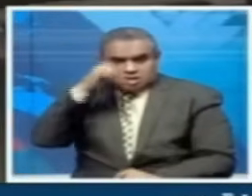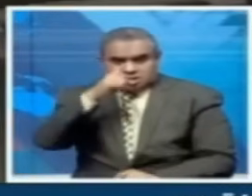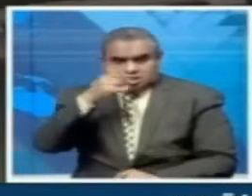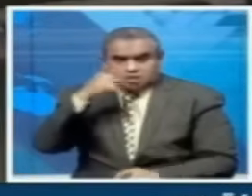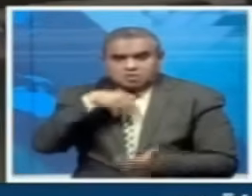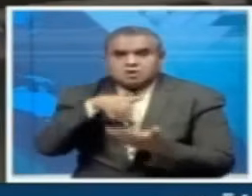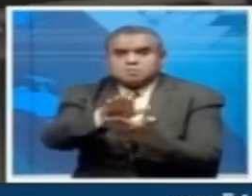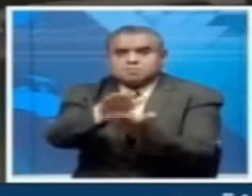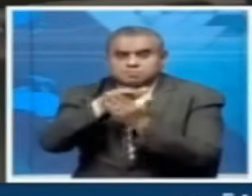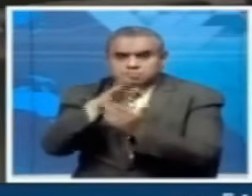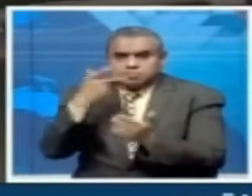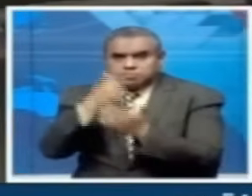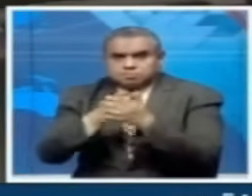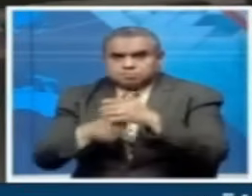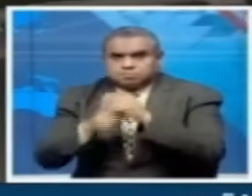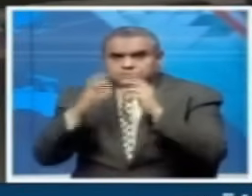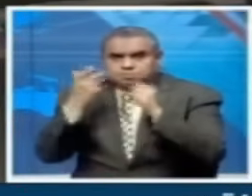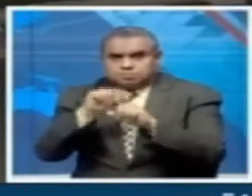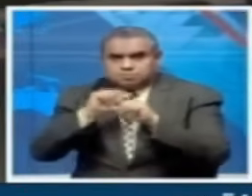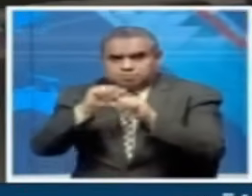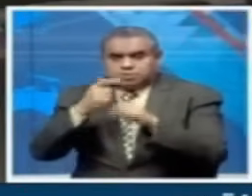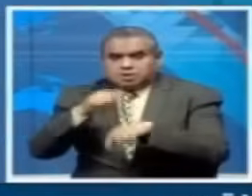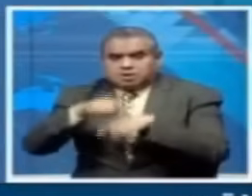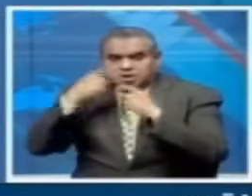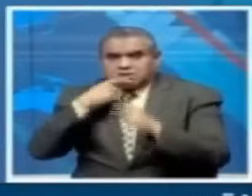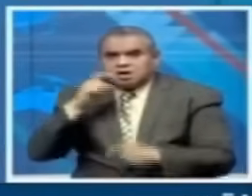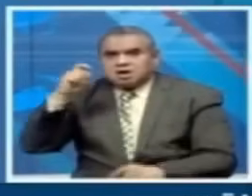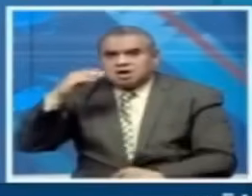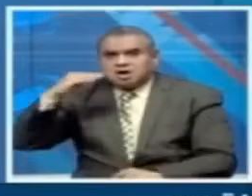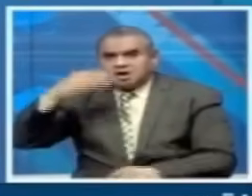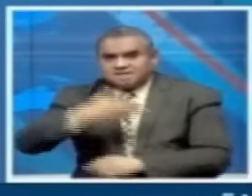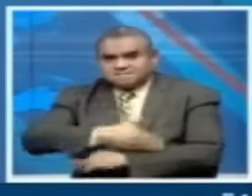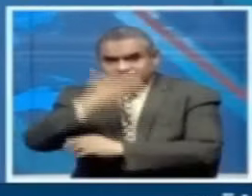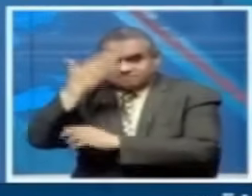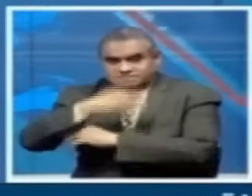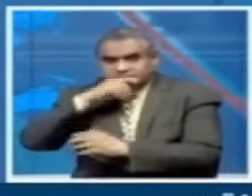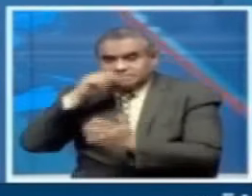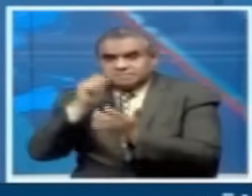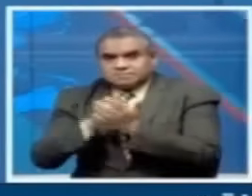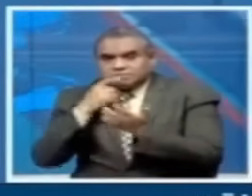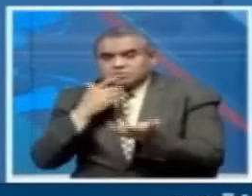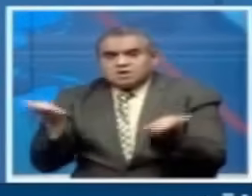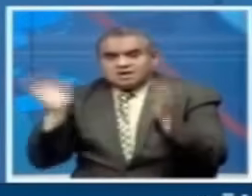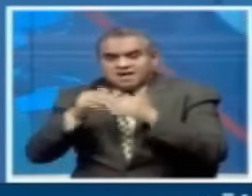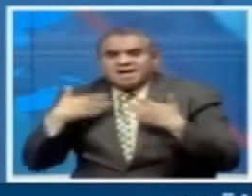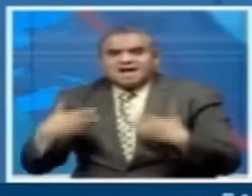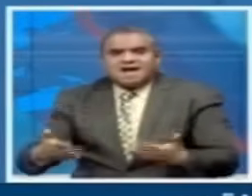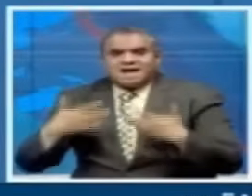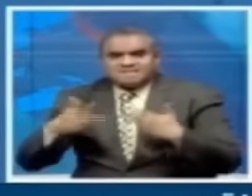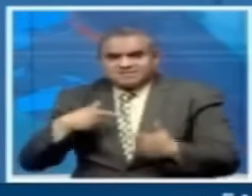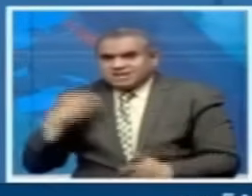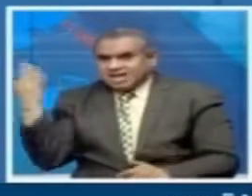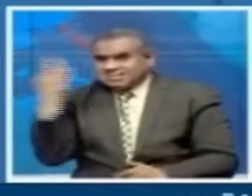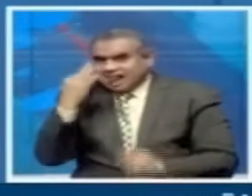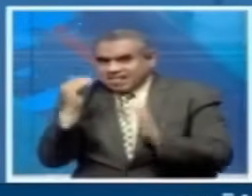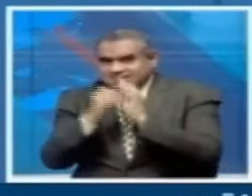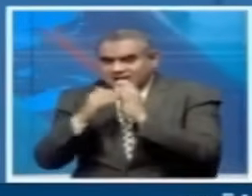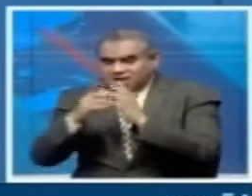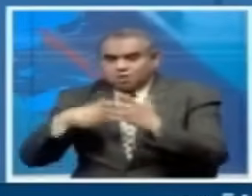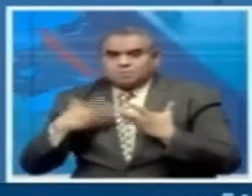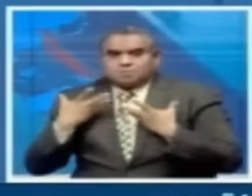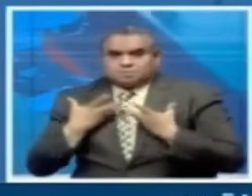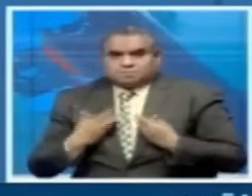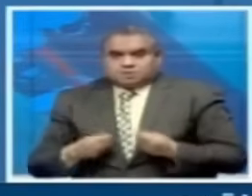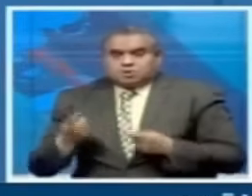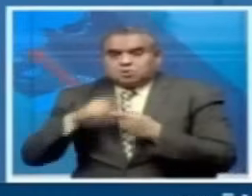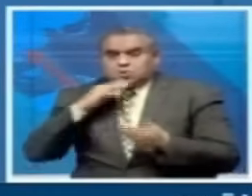المحملة بالمساعدات إلى رفح عبر معبر رفح أصبح أكثر سهولة خلال فترة الهدنة؟ ماذا أيضا عن